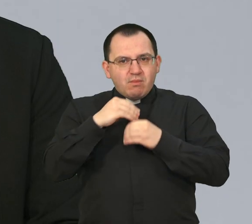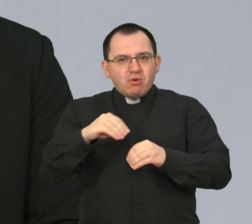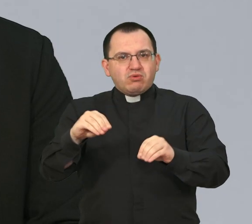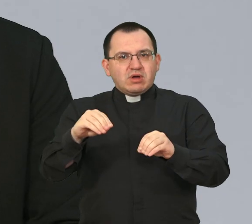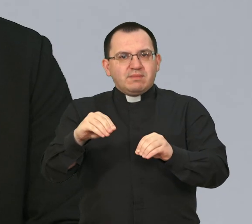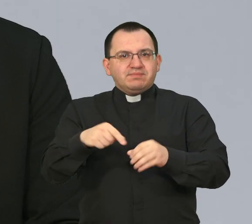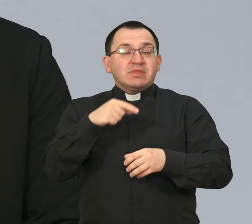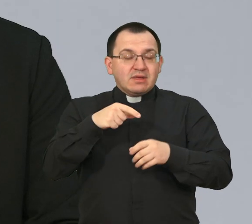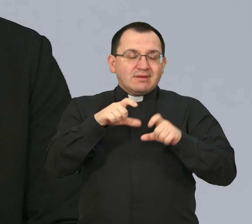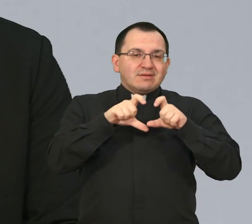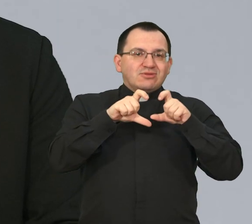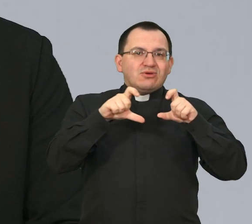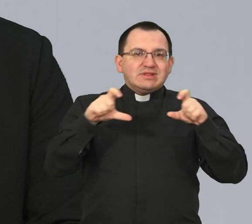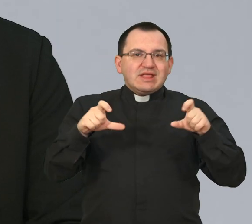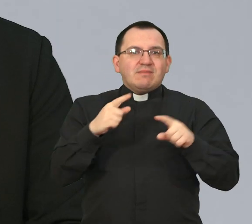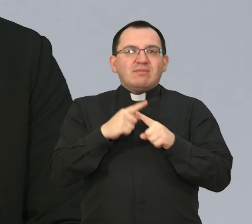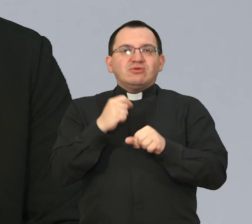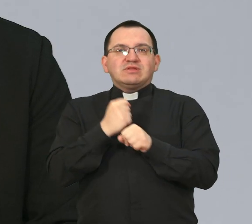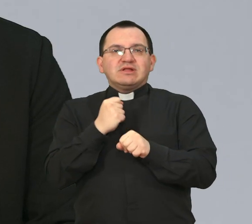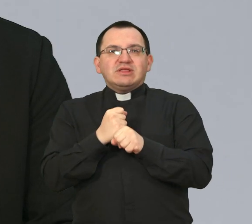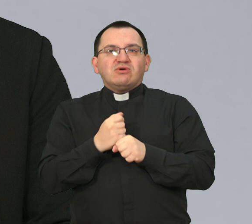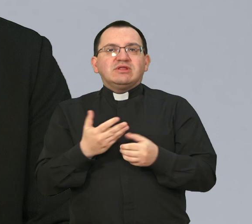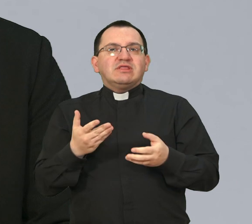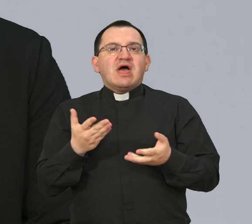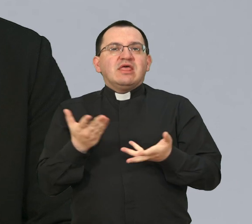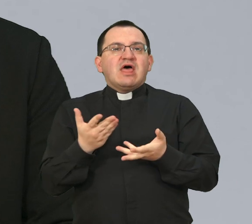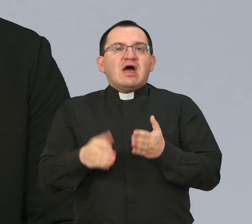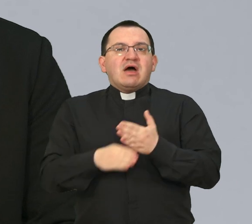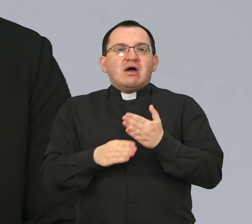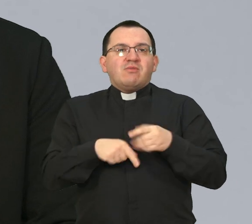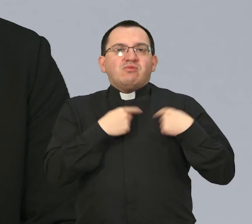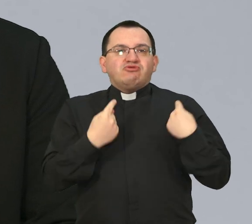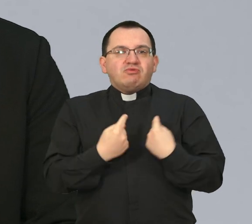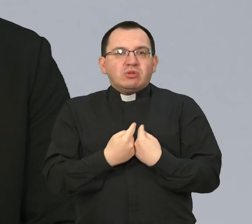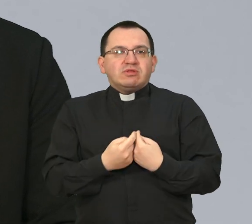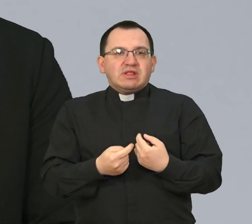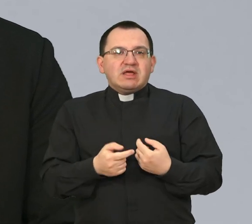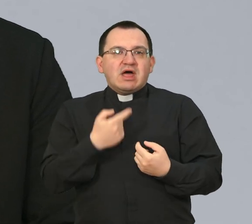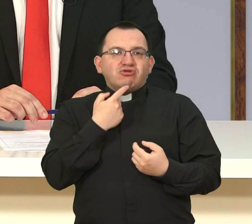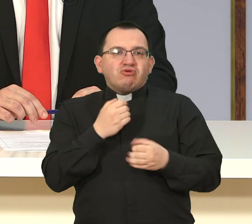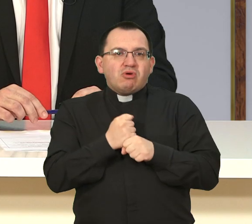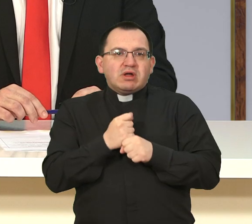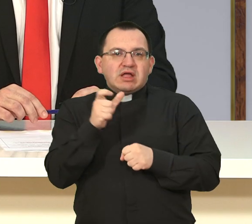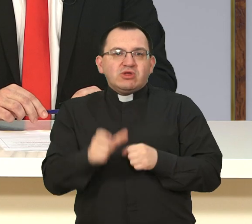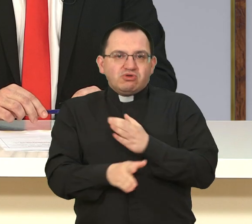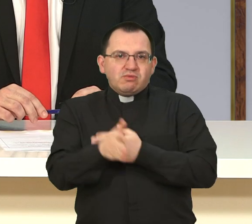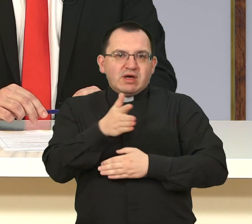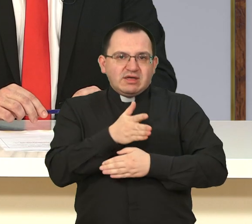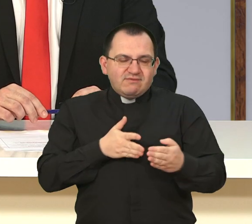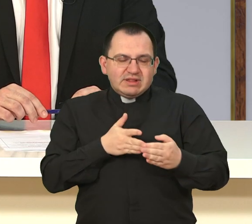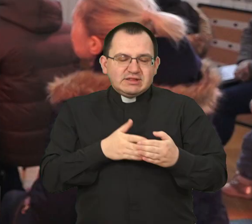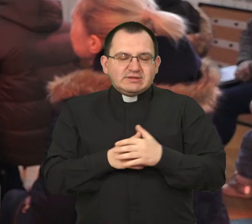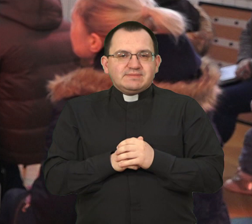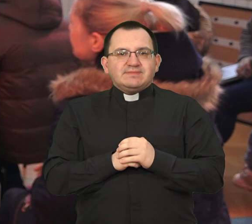to bila tema predavanja i radionice za usavršavanje volontera u pastoralu osoba s invaliditetom. Više doznajmo u